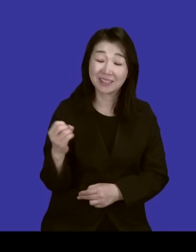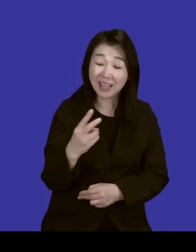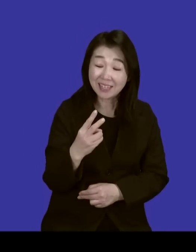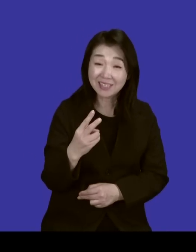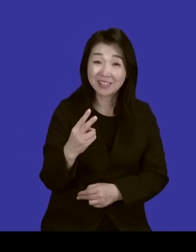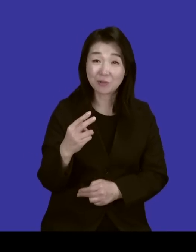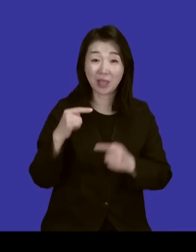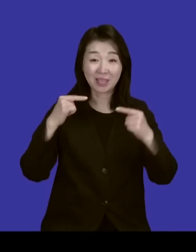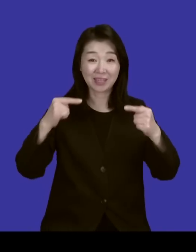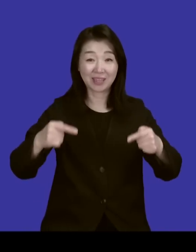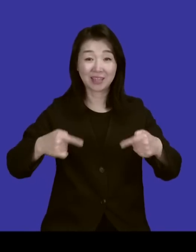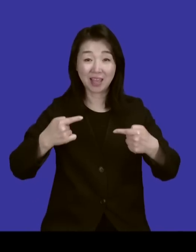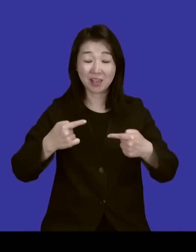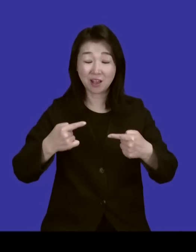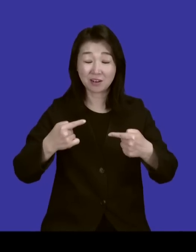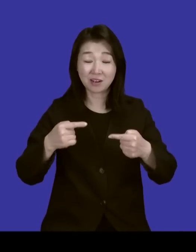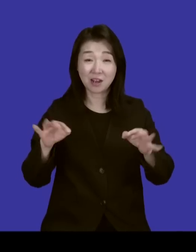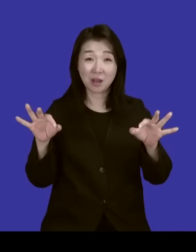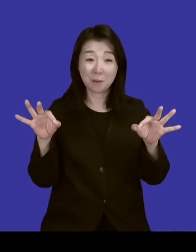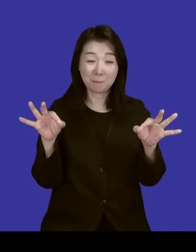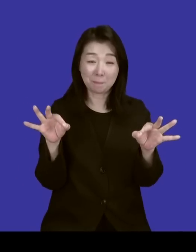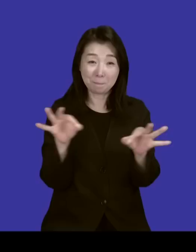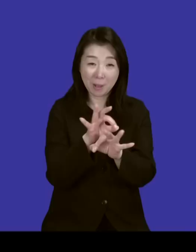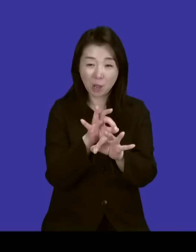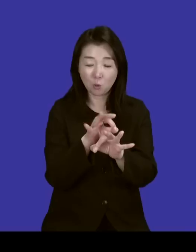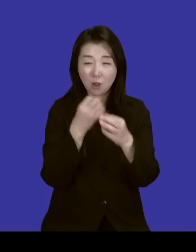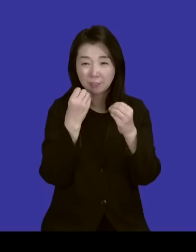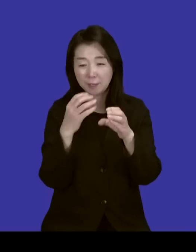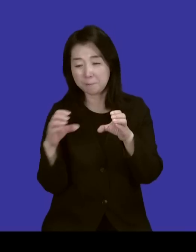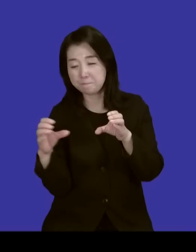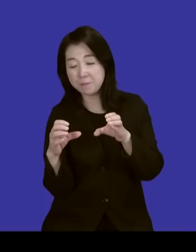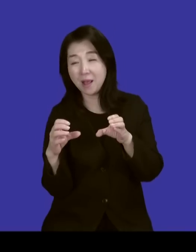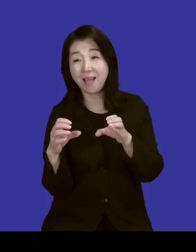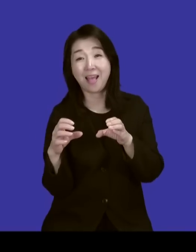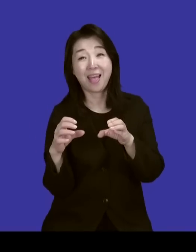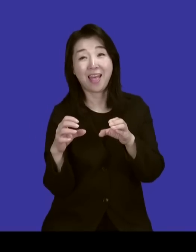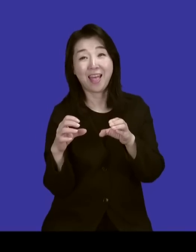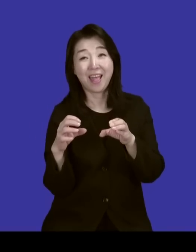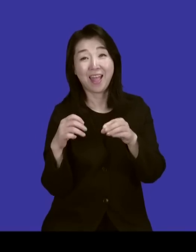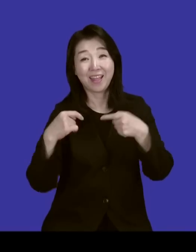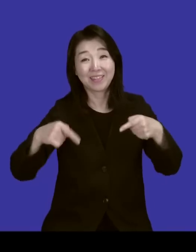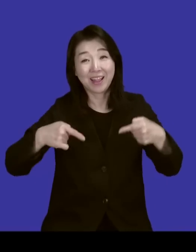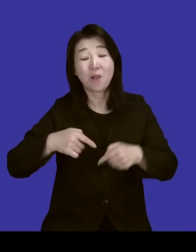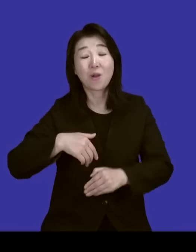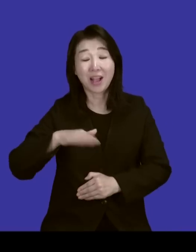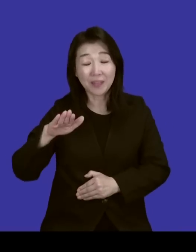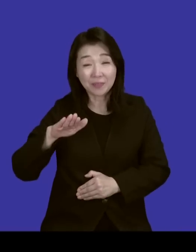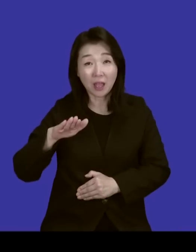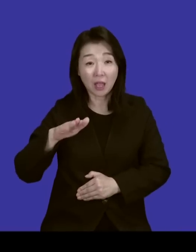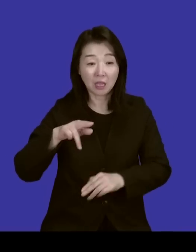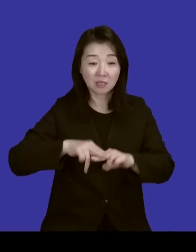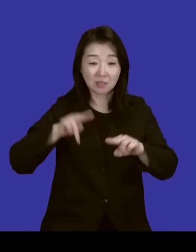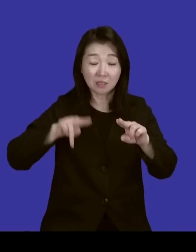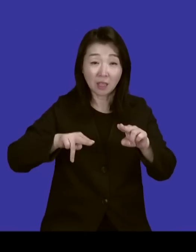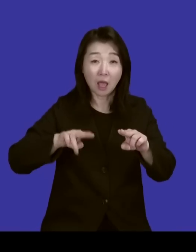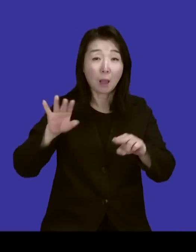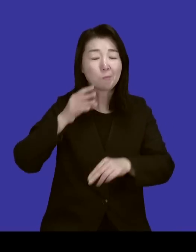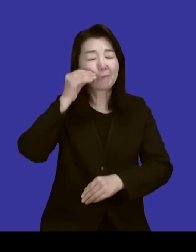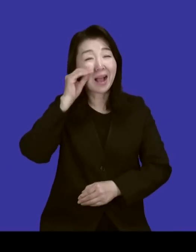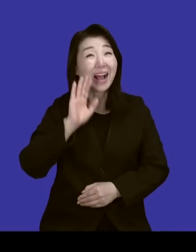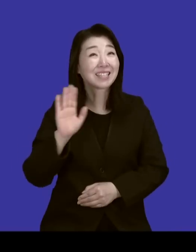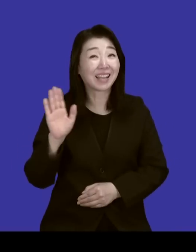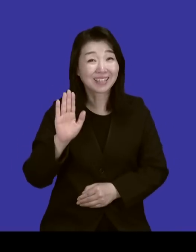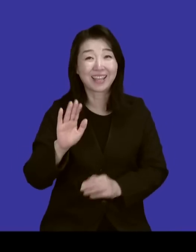타이어를 바꾸어 끼고 달린다. 그래서 예. 은퇴한다는 것이 아무것도 안 하는 것을 의미하는 것이 아니라 네. 그